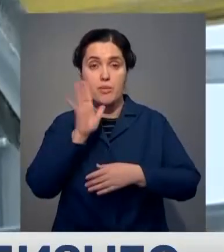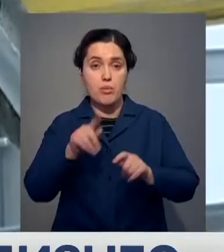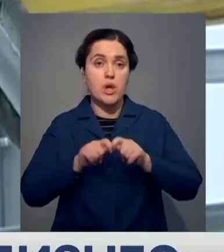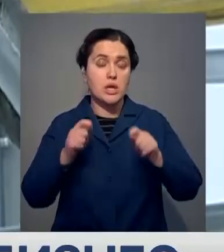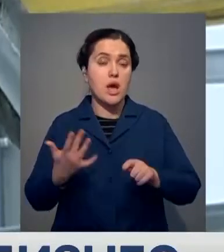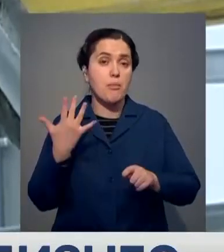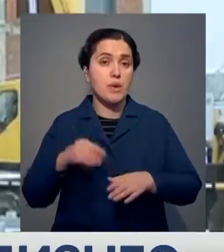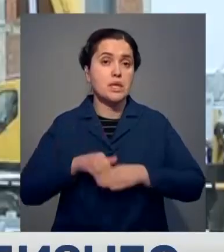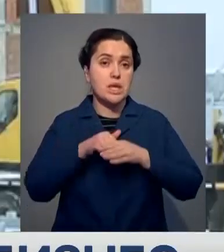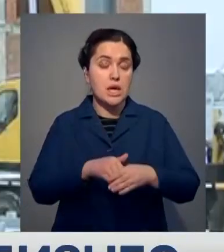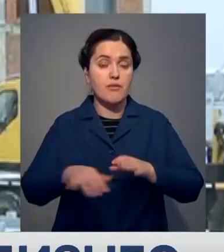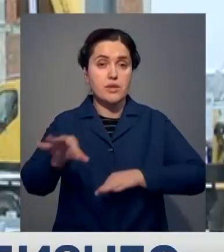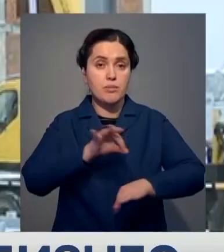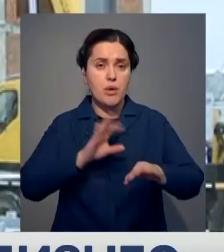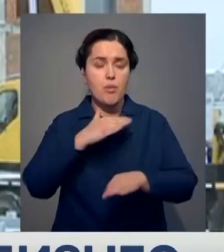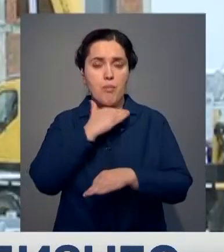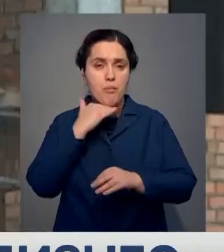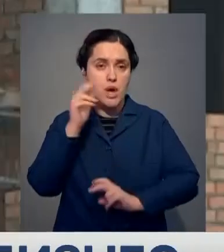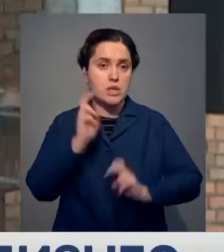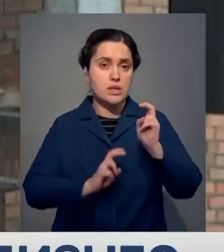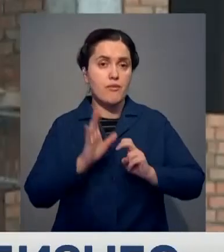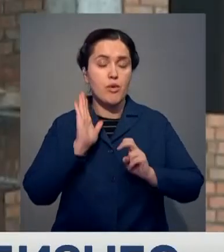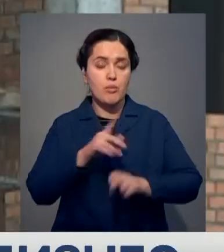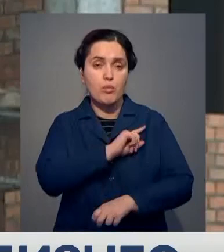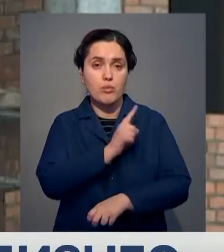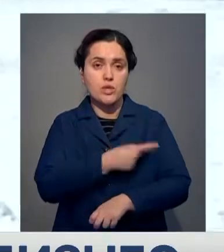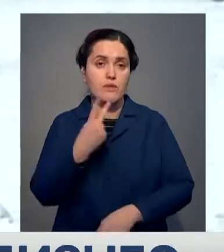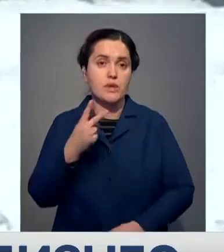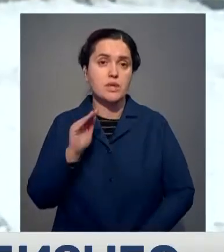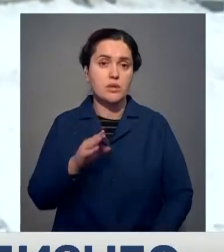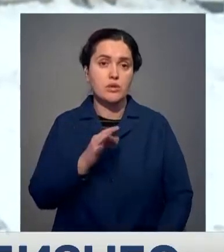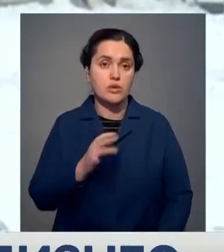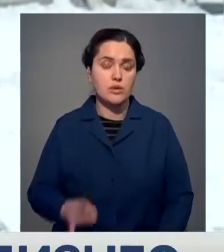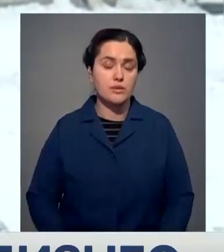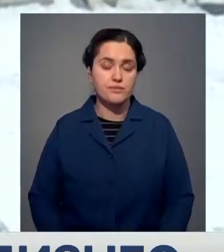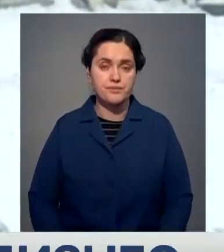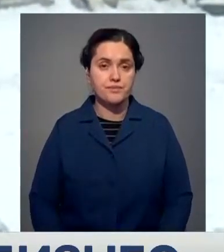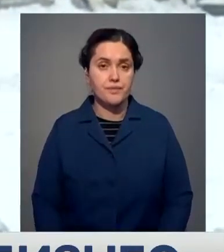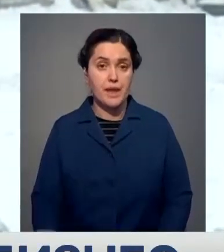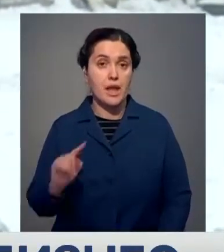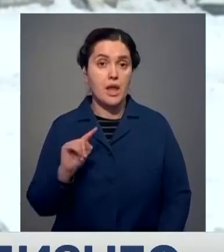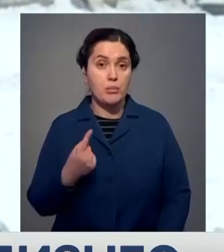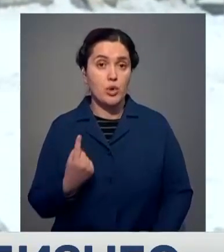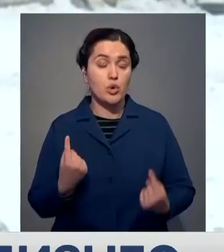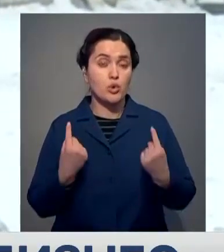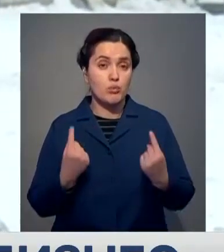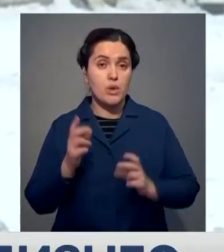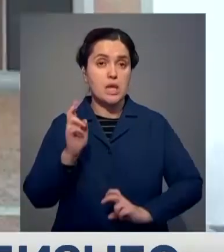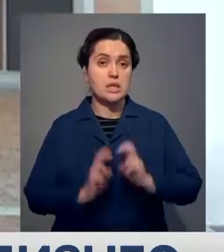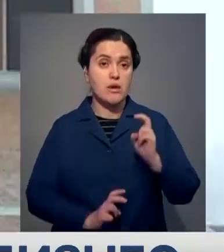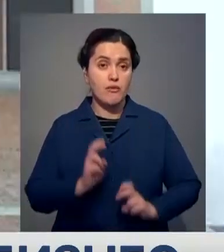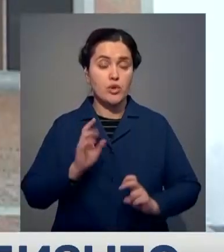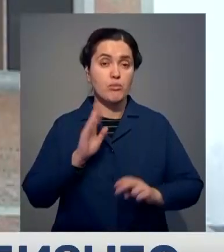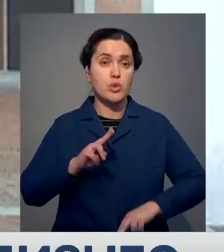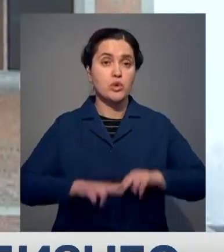5 инвестпроектов, в их числе мясоперерабатывающий комплекс мощностью в 20 тысяч тонн. Это первый такой крупный завод, который будет строиться, самый